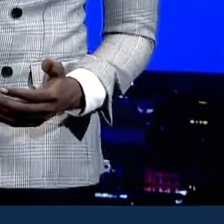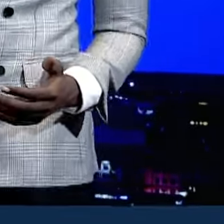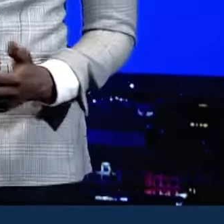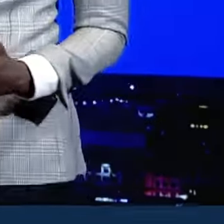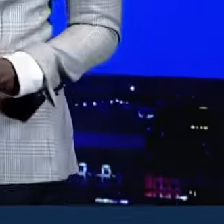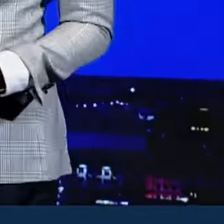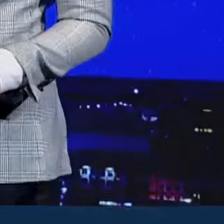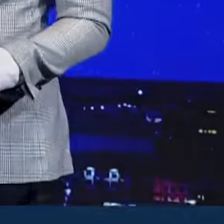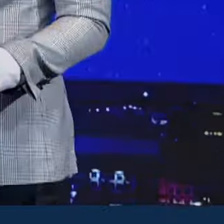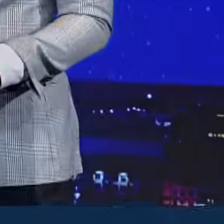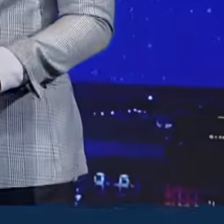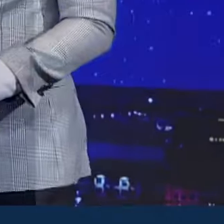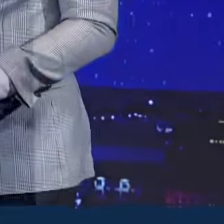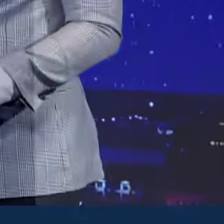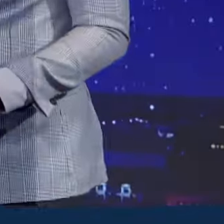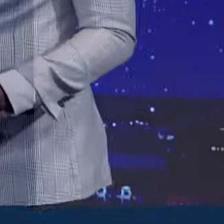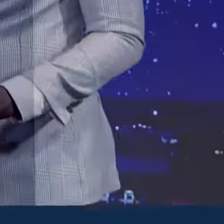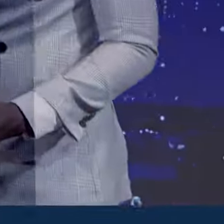Treat me like a